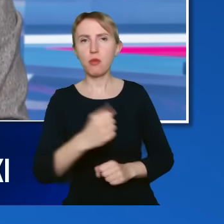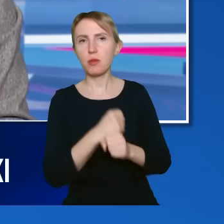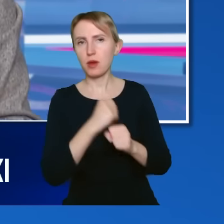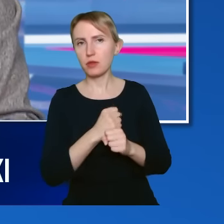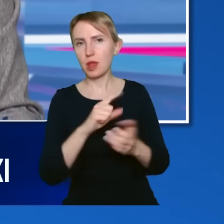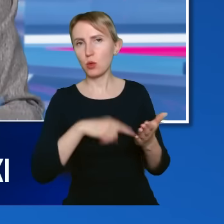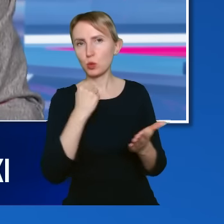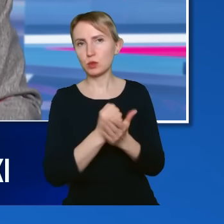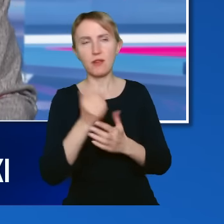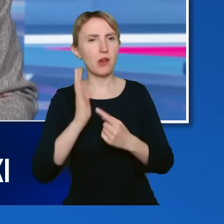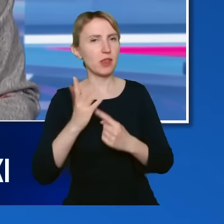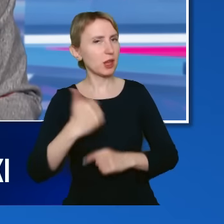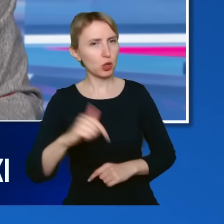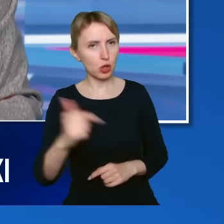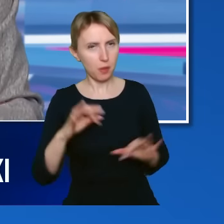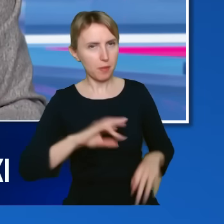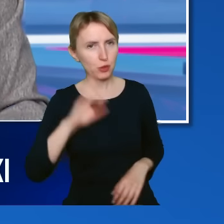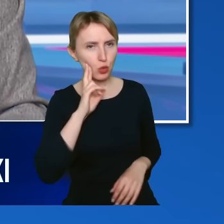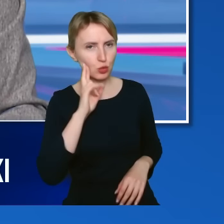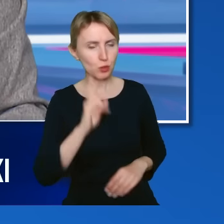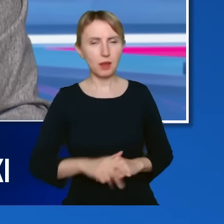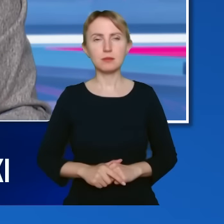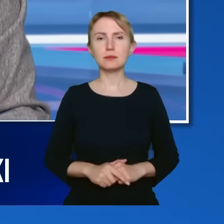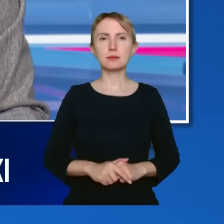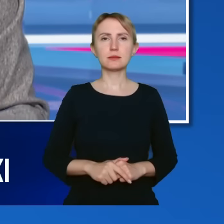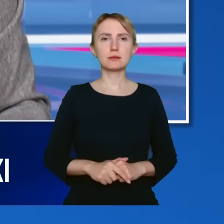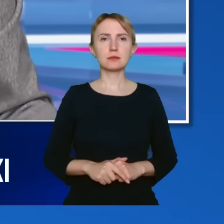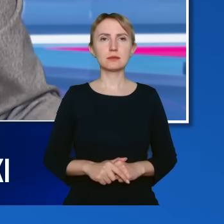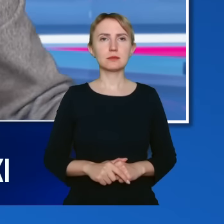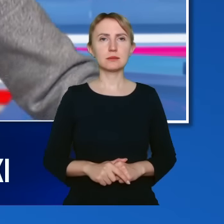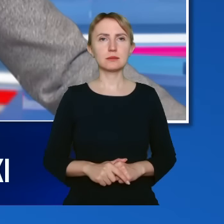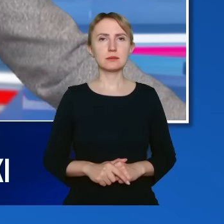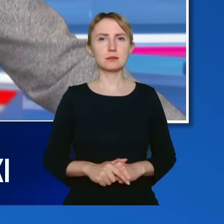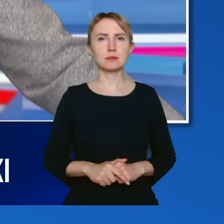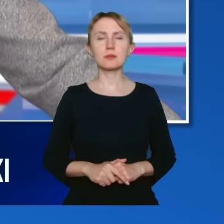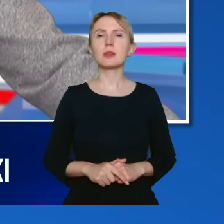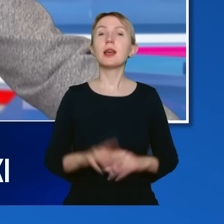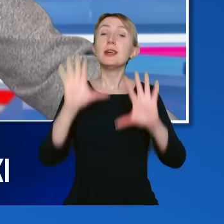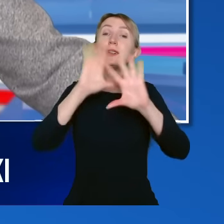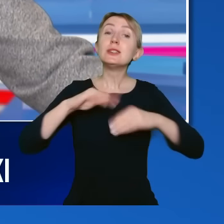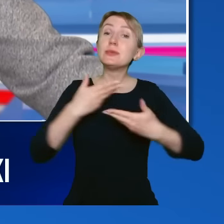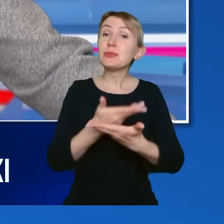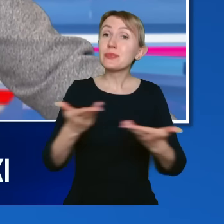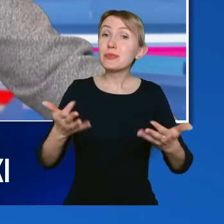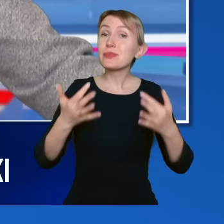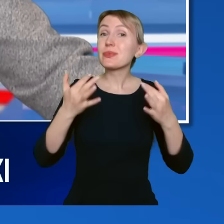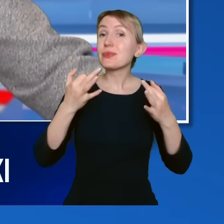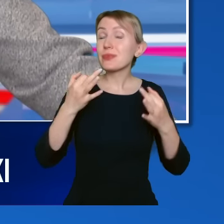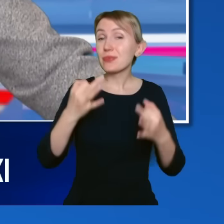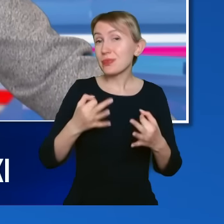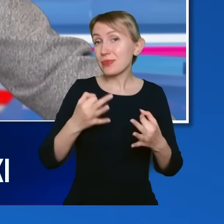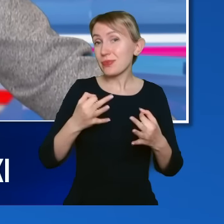ustawą wiatrakową. Czy pan to rozumie? Dotarło? Szanowni, to proste. Szanowni państwo, teraz pewno tego sporu